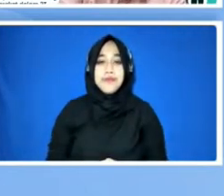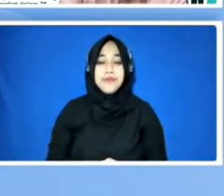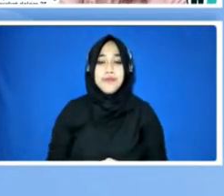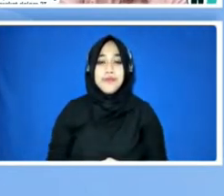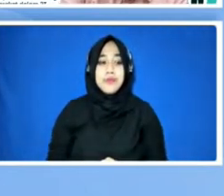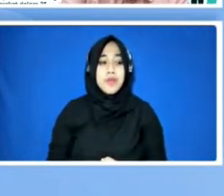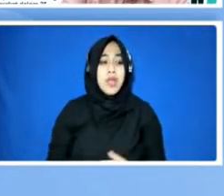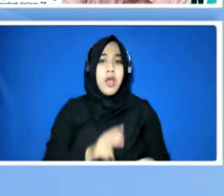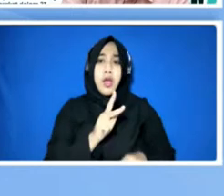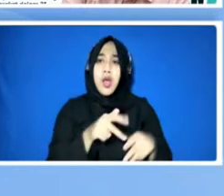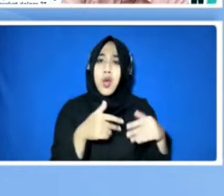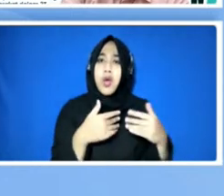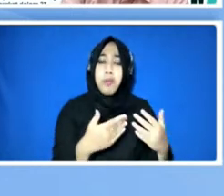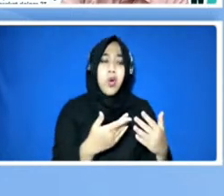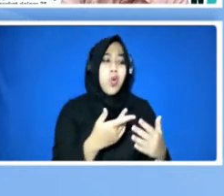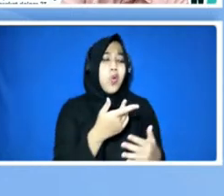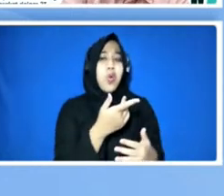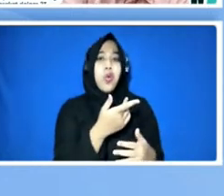ada